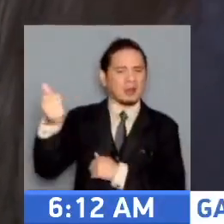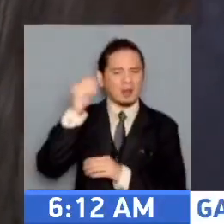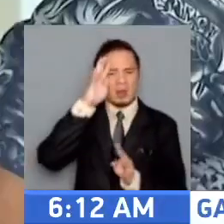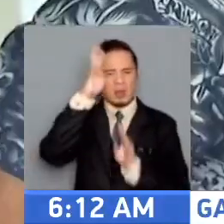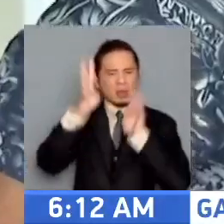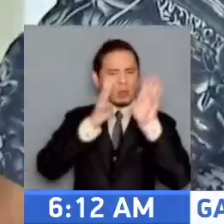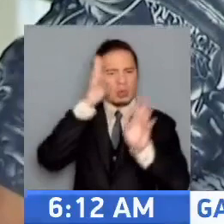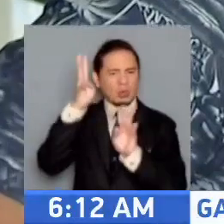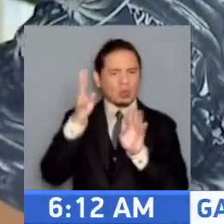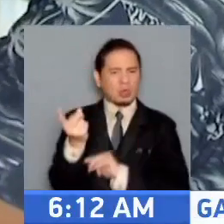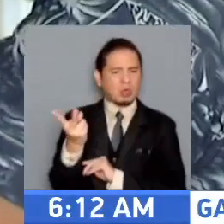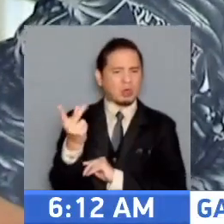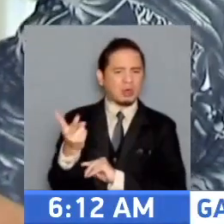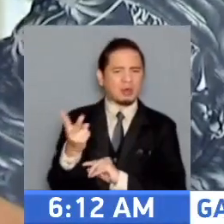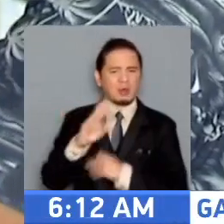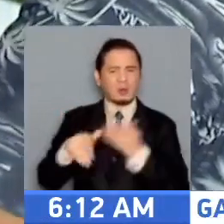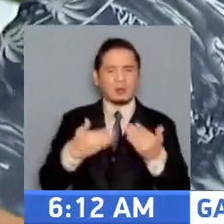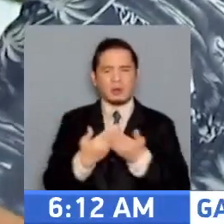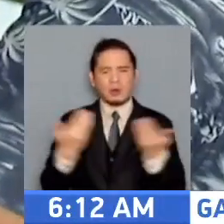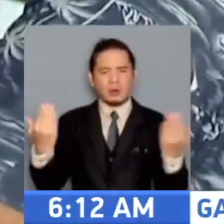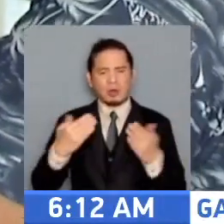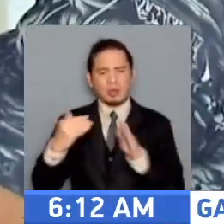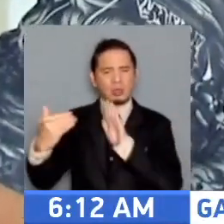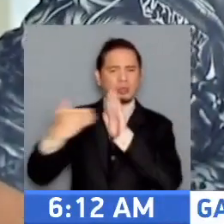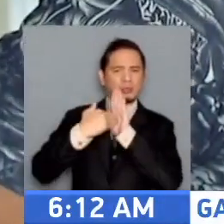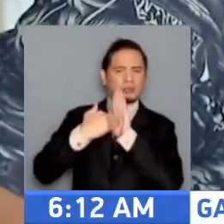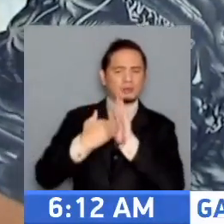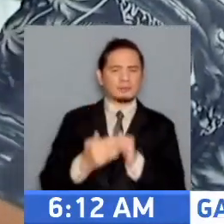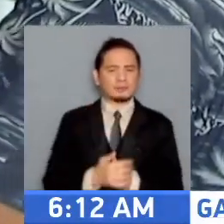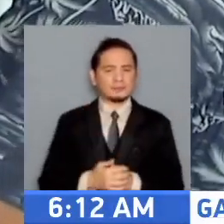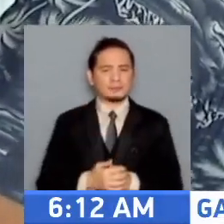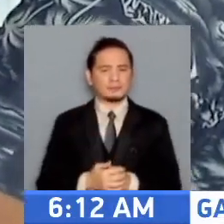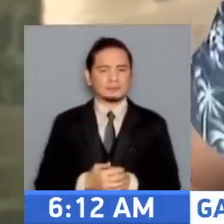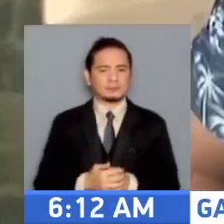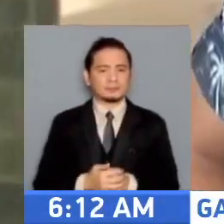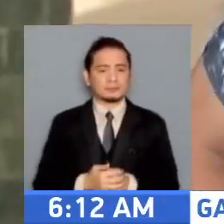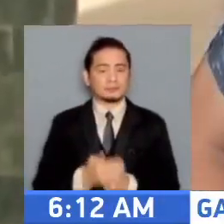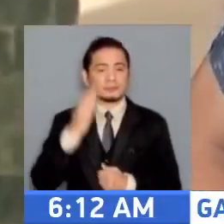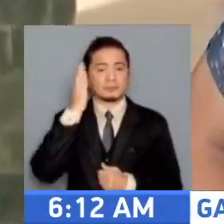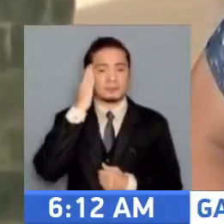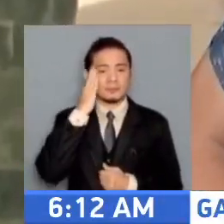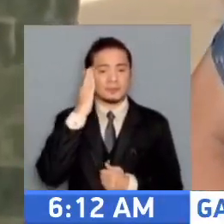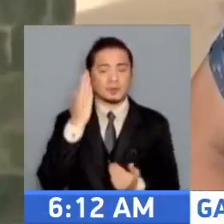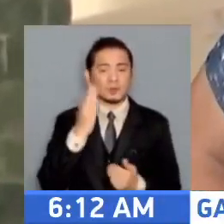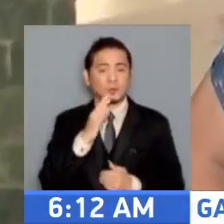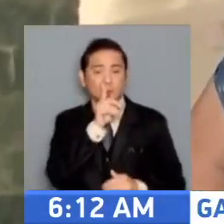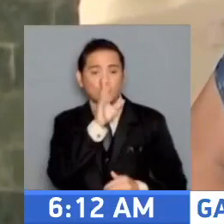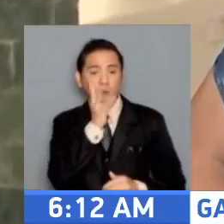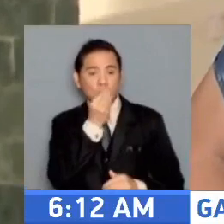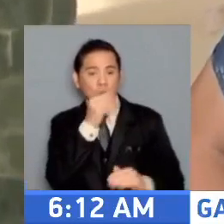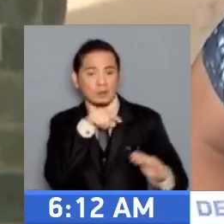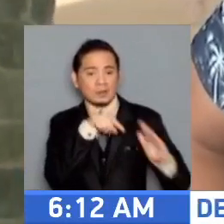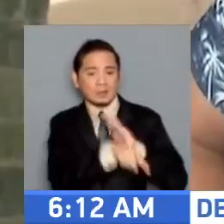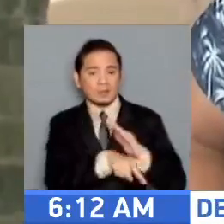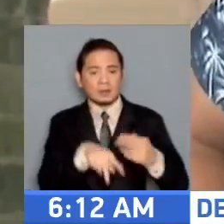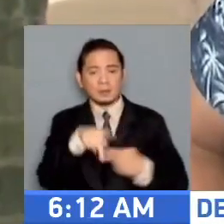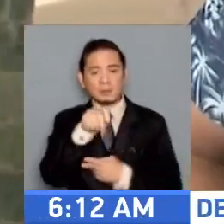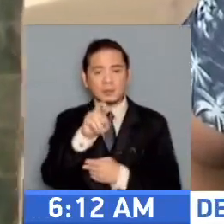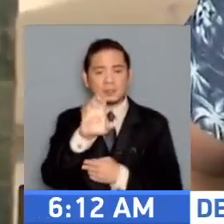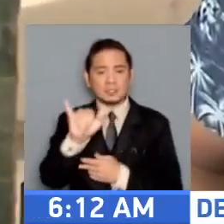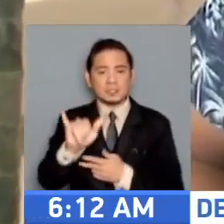laban sa kanya. Isinasangkot din si Bantag sa pagpatay sa broadcaster na si Percy Lapid at sa umano'y middleman na si